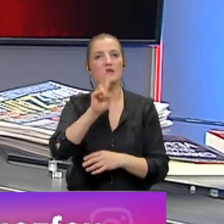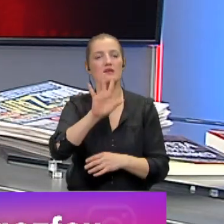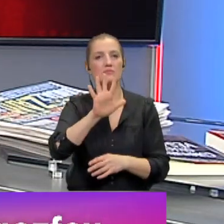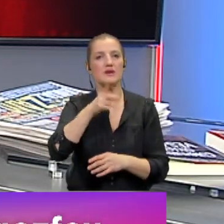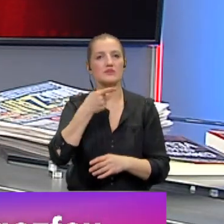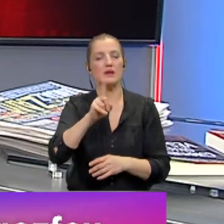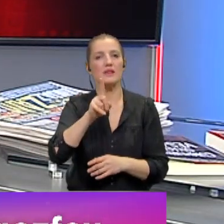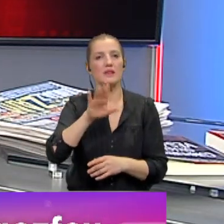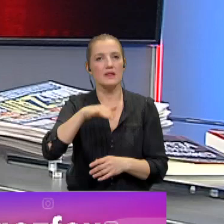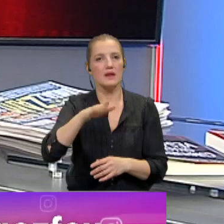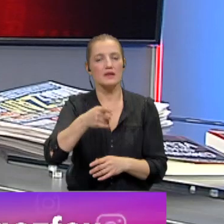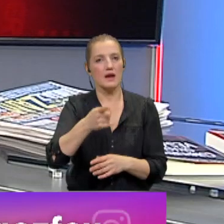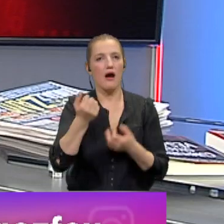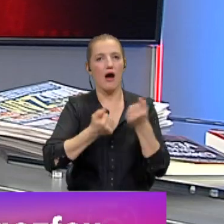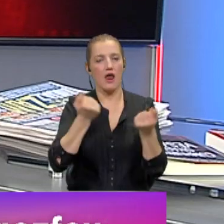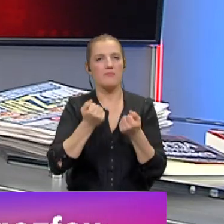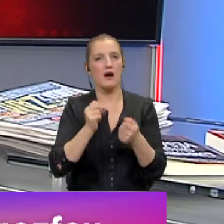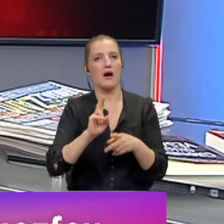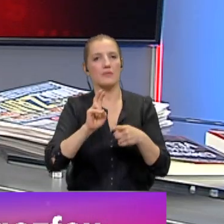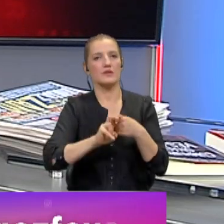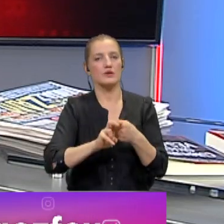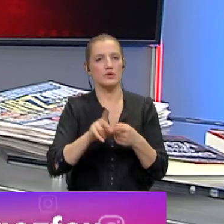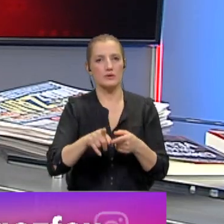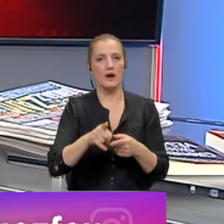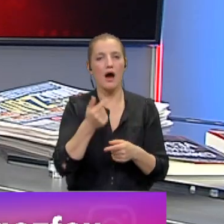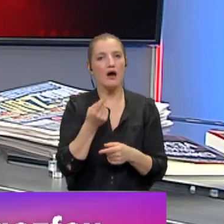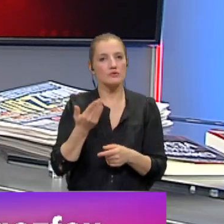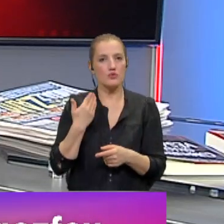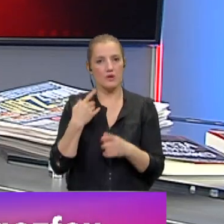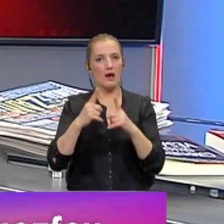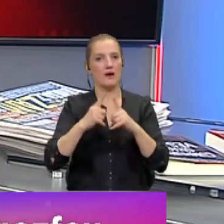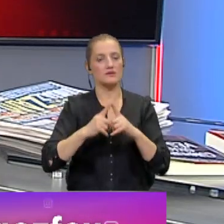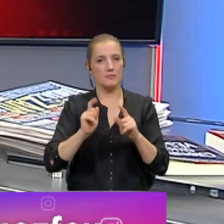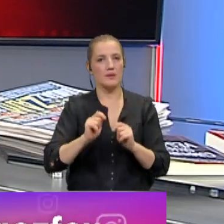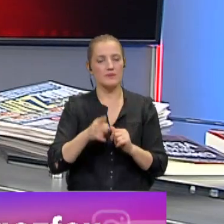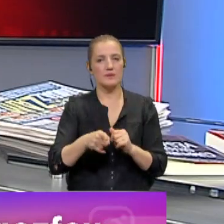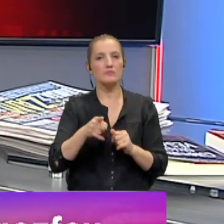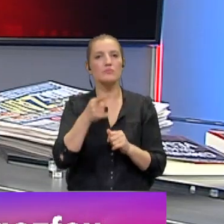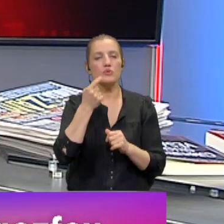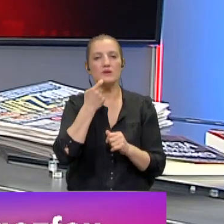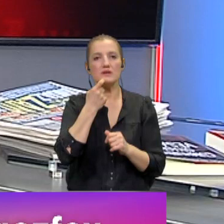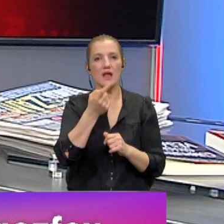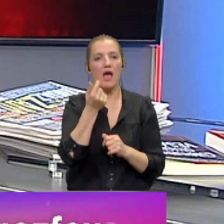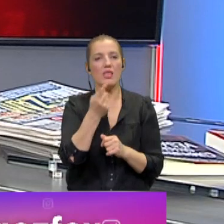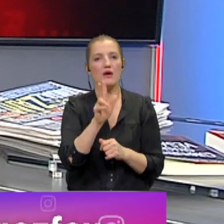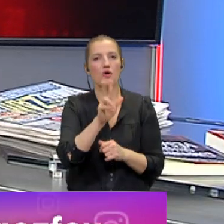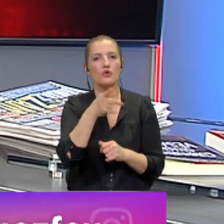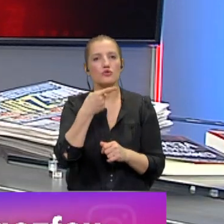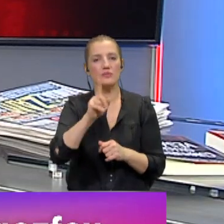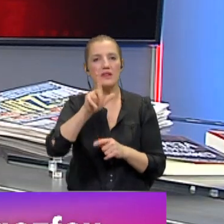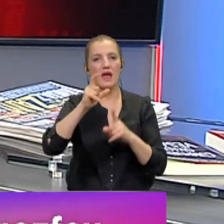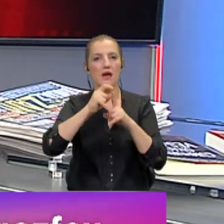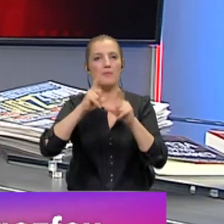25 bin liralık arabaya biliyorum ancak en az önce hesapladım Bu yıl en az 30 bin lira